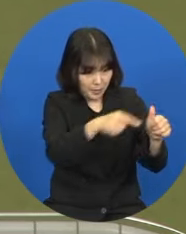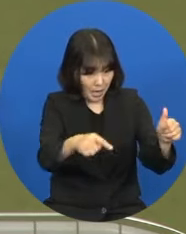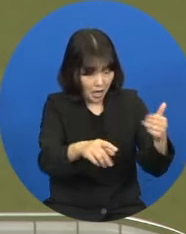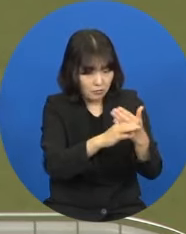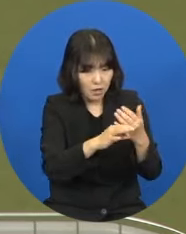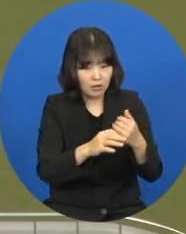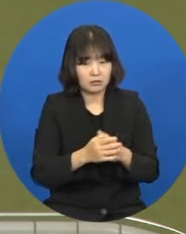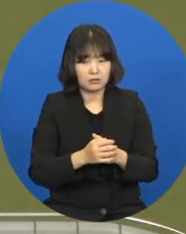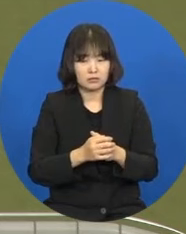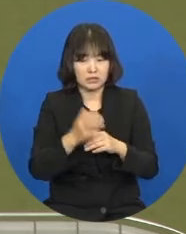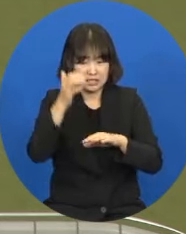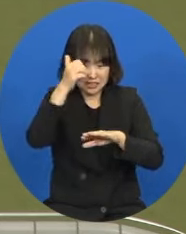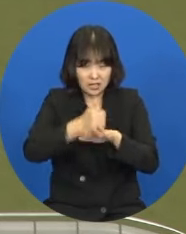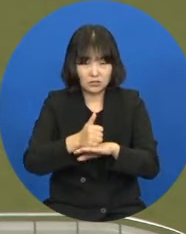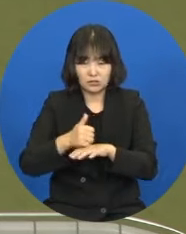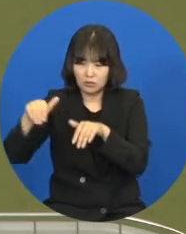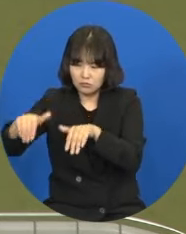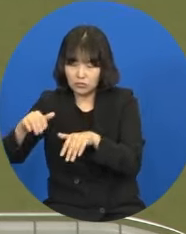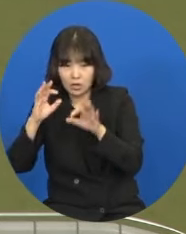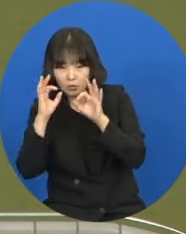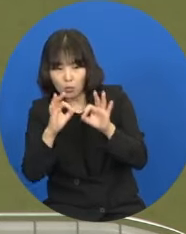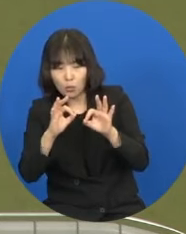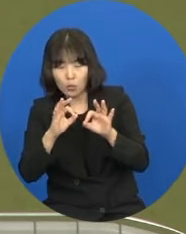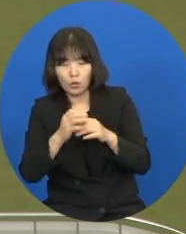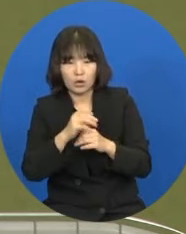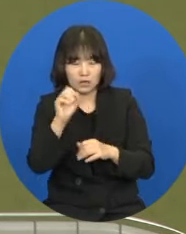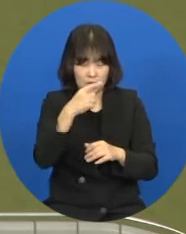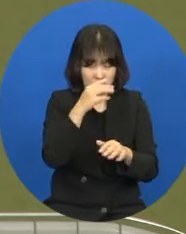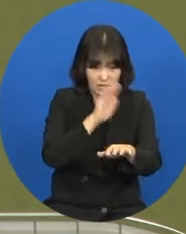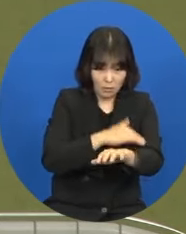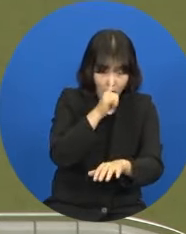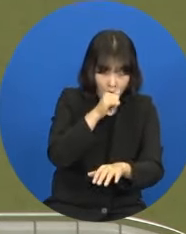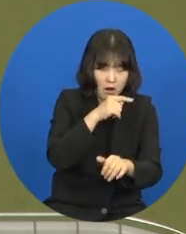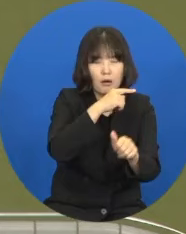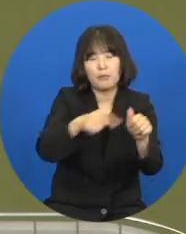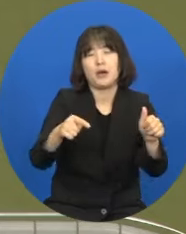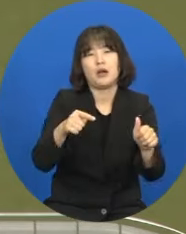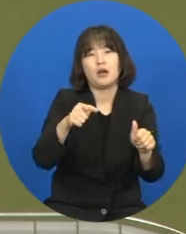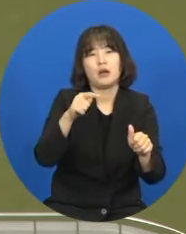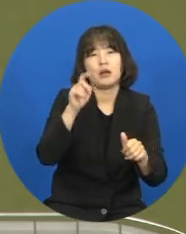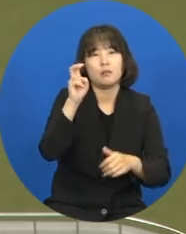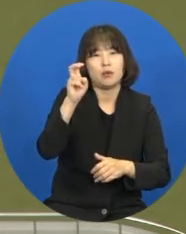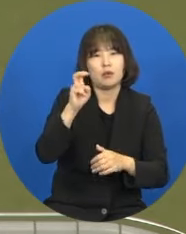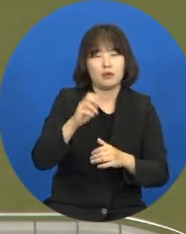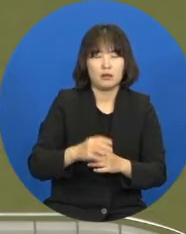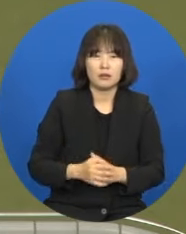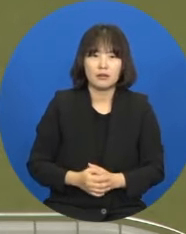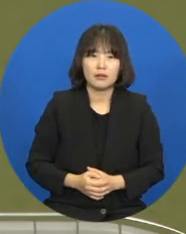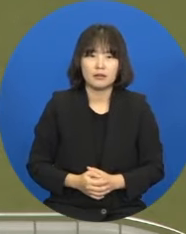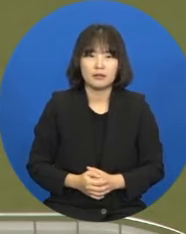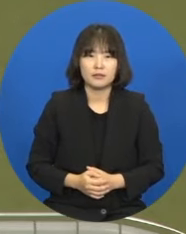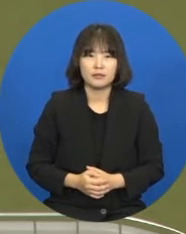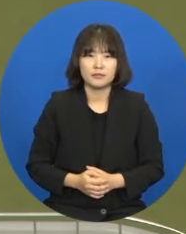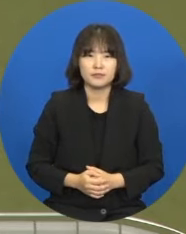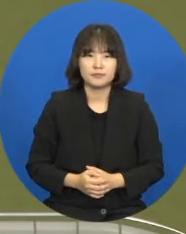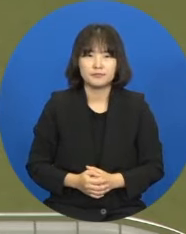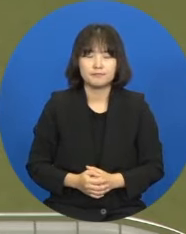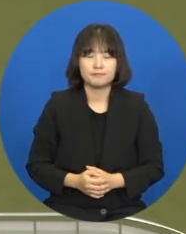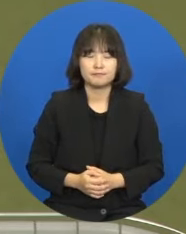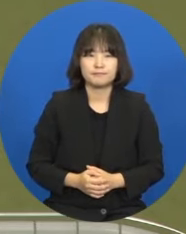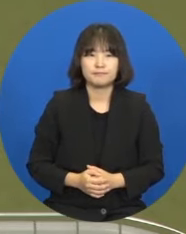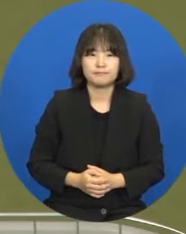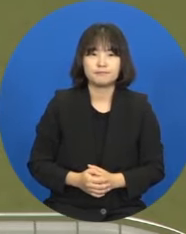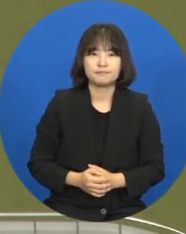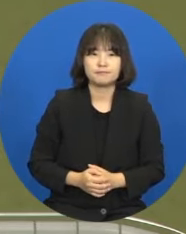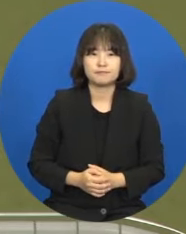죽였을 거야 바세 바하는 야 우리와의 아내를 취했어 이런 왕이다 있어 찔러 죽여버려 분명히 그랬을